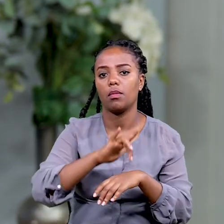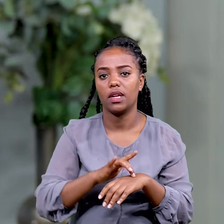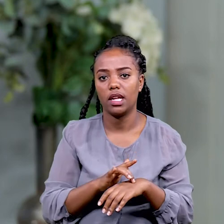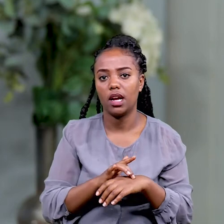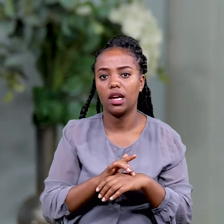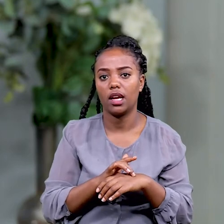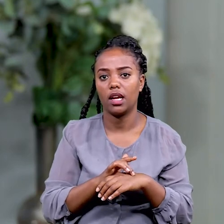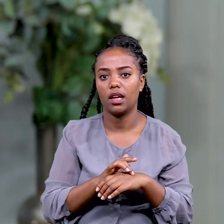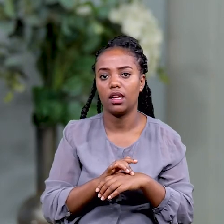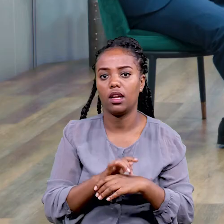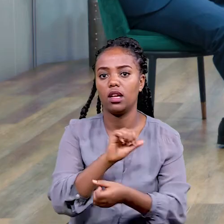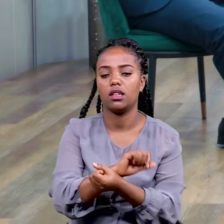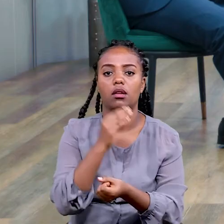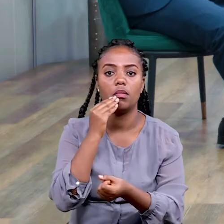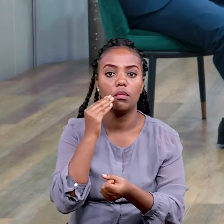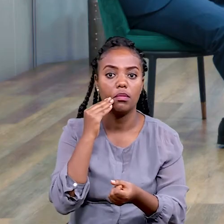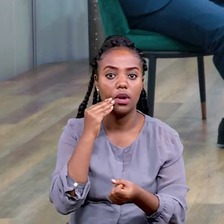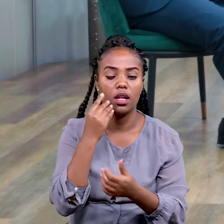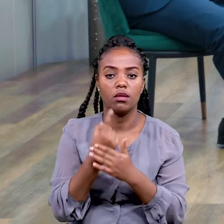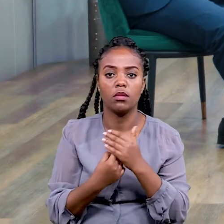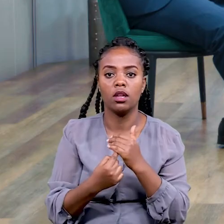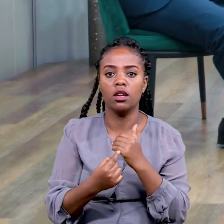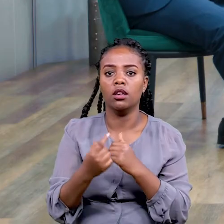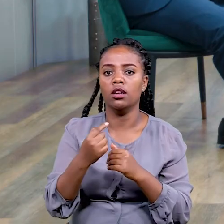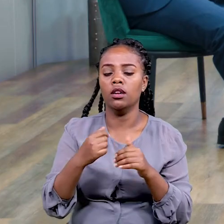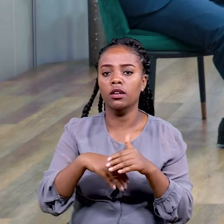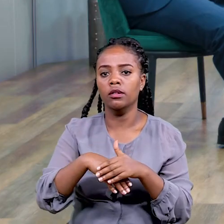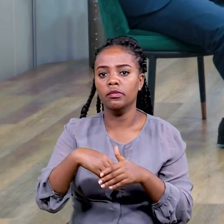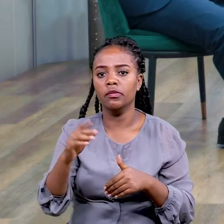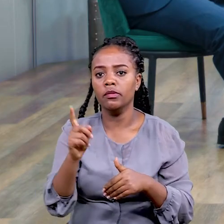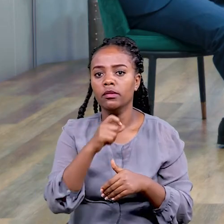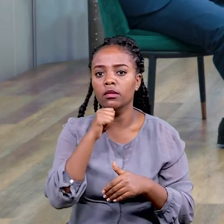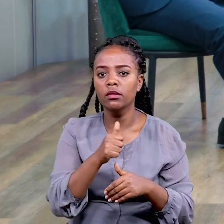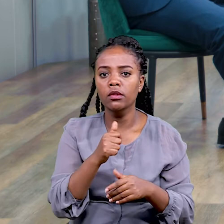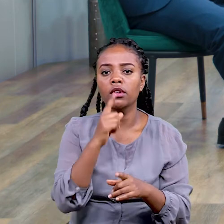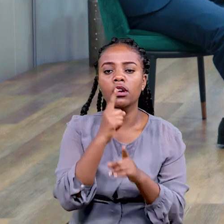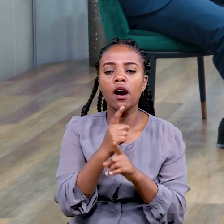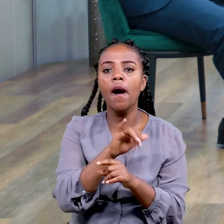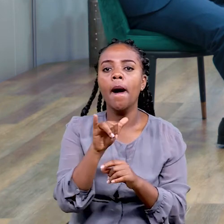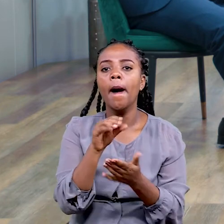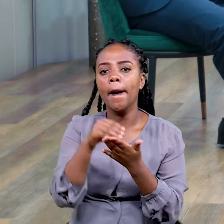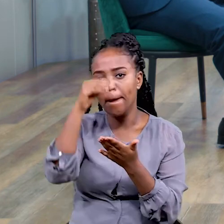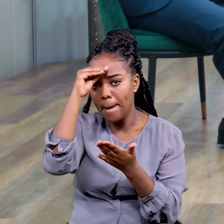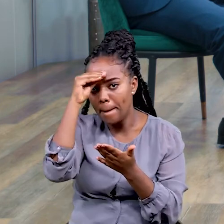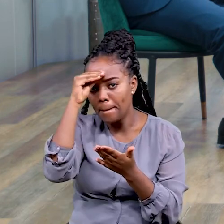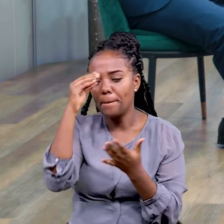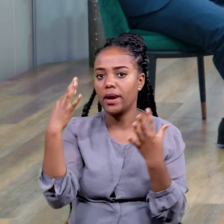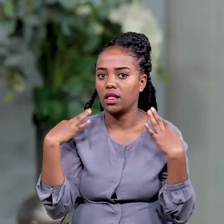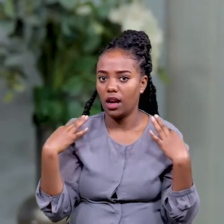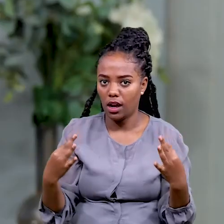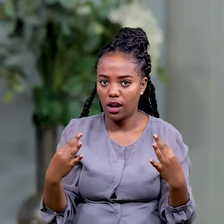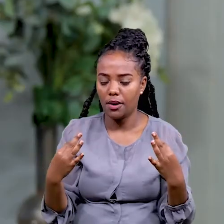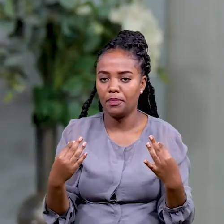ላይ ማረሚያ ቤቶች ብቻቸውን የሚወጡት ያልሆነ ልክ እንደ ትምህርቱ